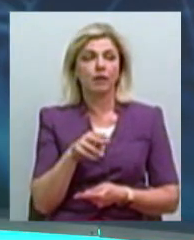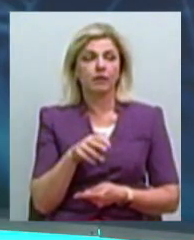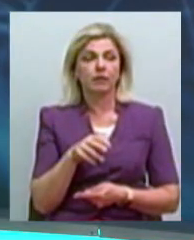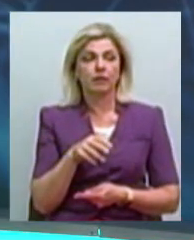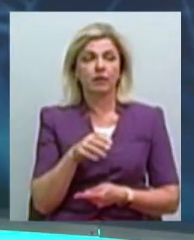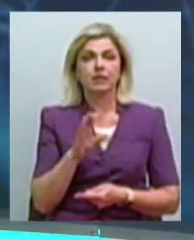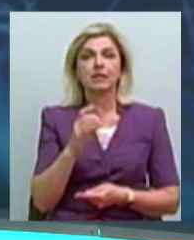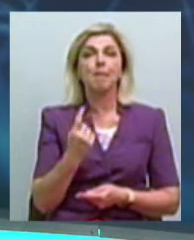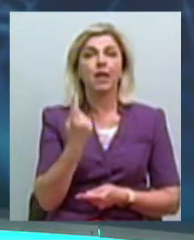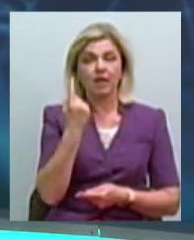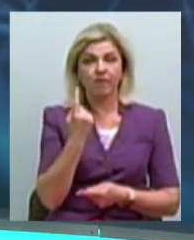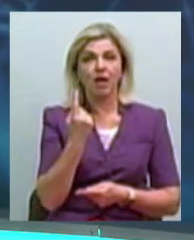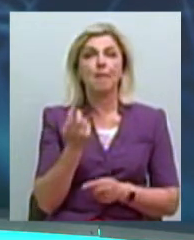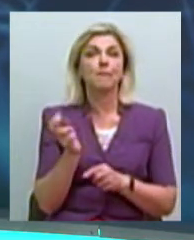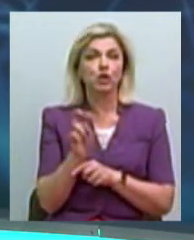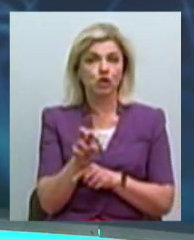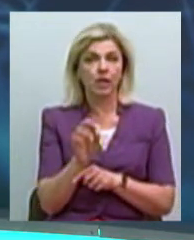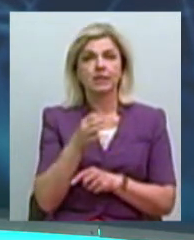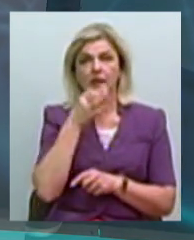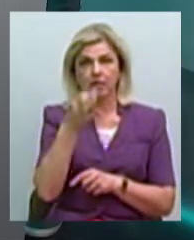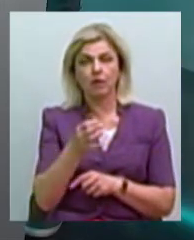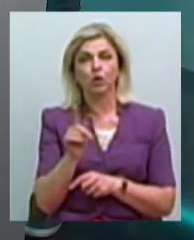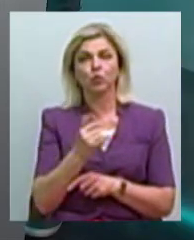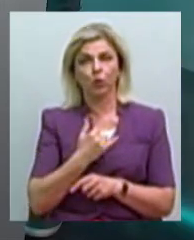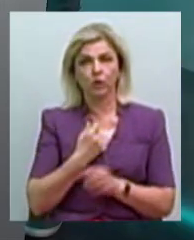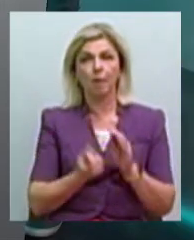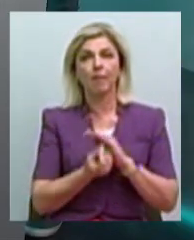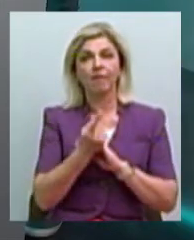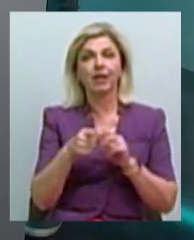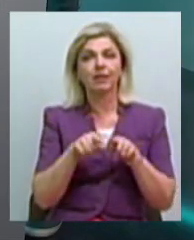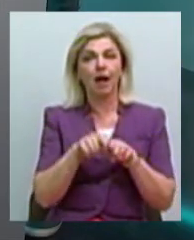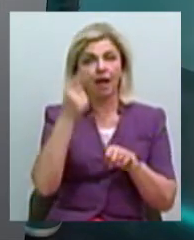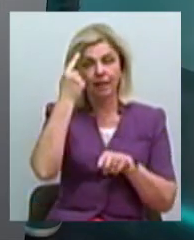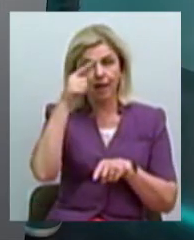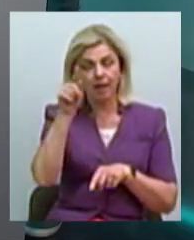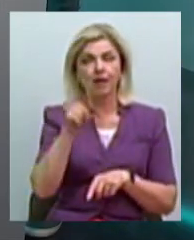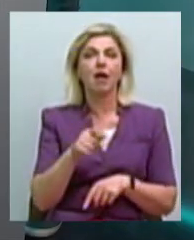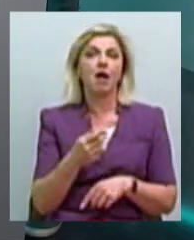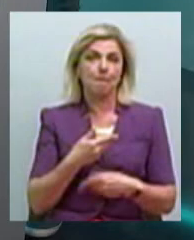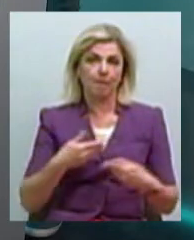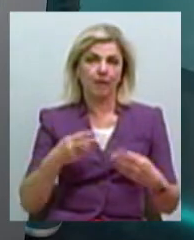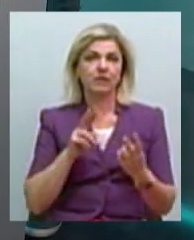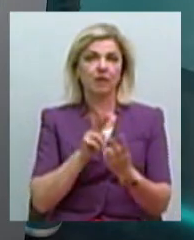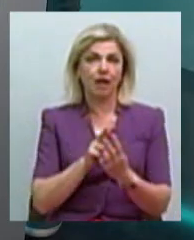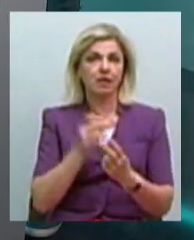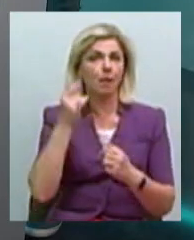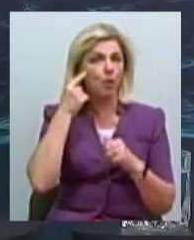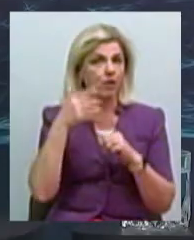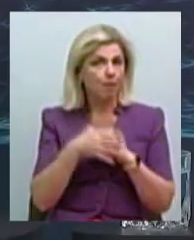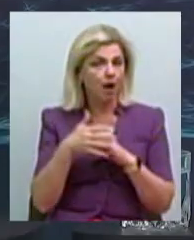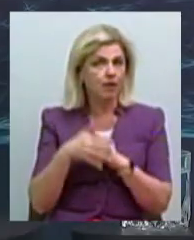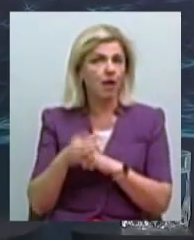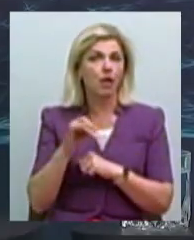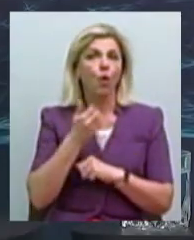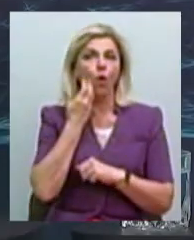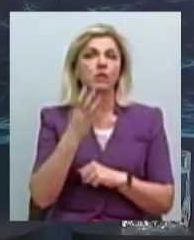з першого приходу, як ми прийшли і сказали, що от у нас родилась така ідея, ми от зустріли і розуміння, і в тому числі, коли вже